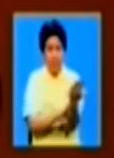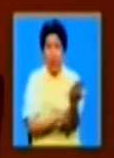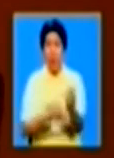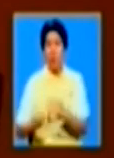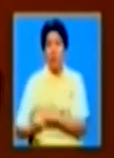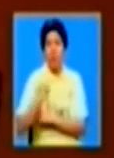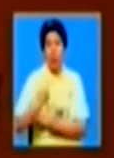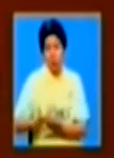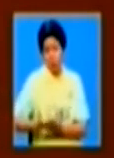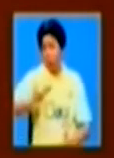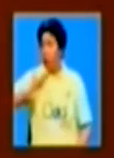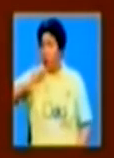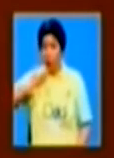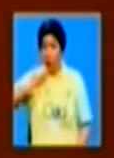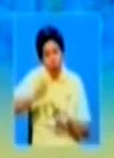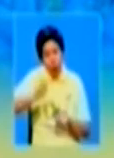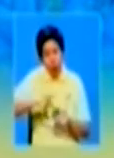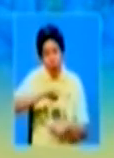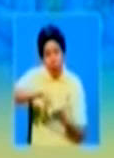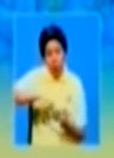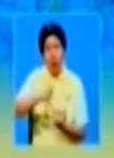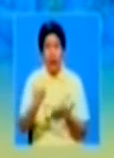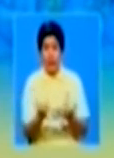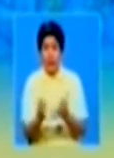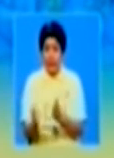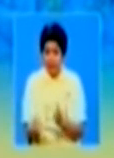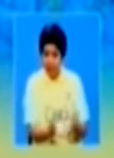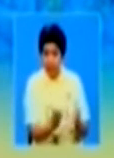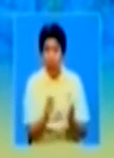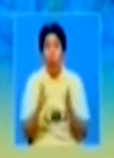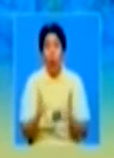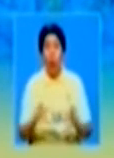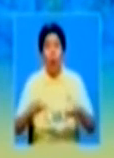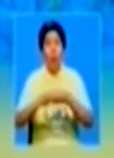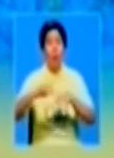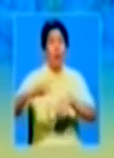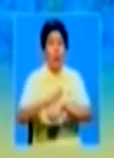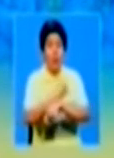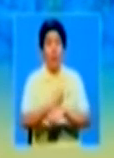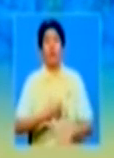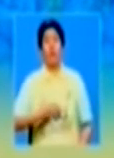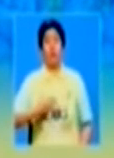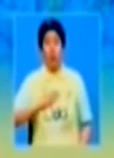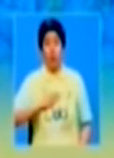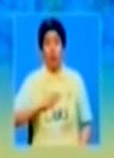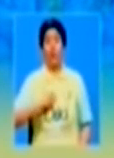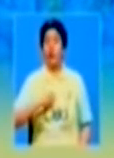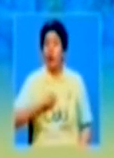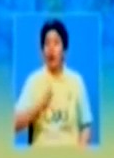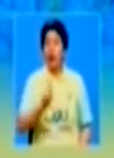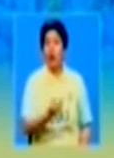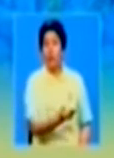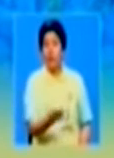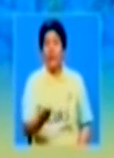รีก็กล่าวถึงเรื่องของการนำเสนอข่าวของสื่อมวลชนด้วยบอกว่าประเทศกำลังเดินหน้าเข้าสู่การปฏิรูปและการเลือกตั้งก็อยากจะขอให้สื่อมวลชนระมัด